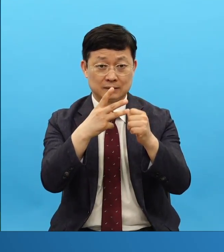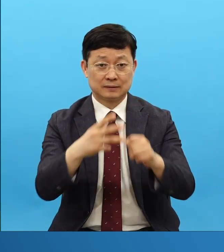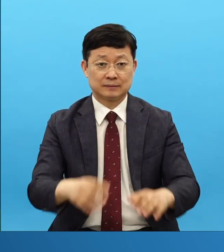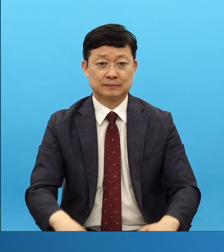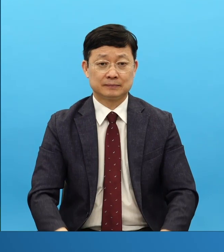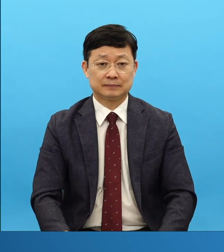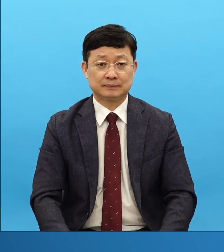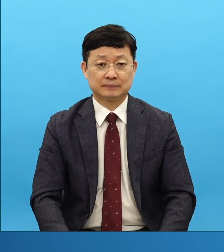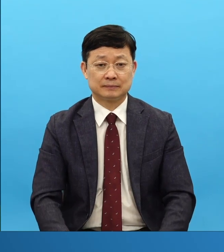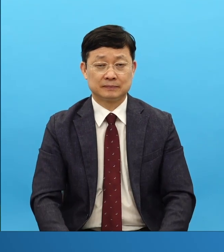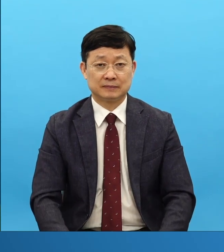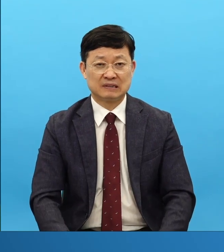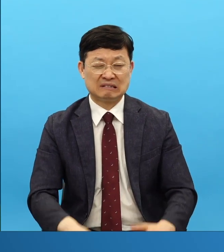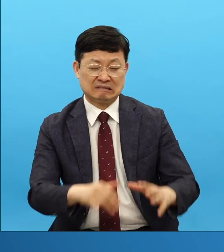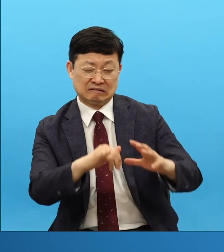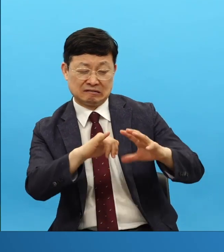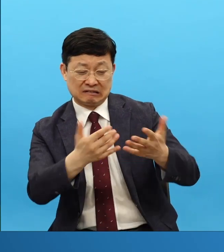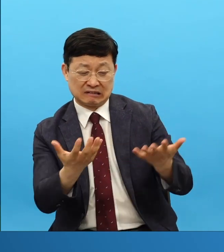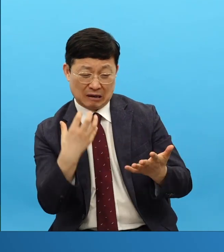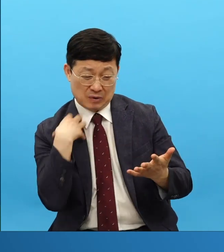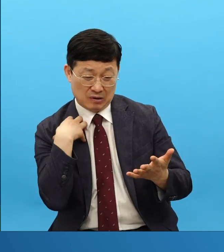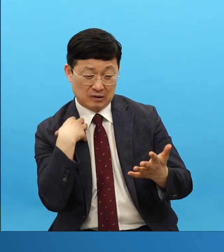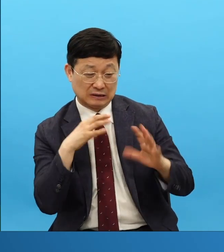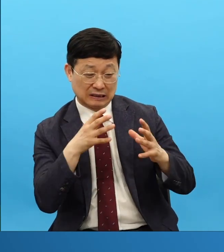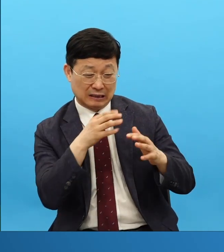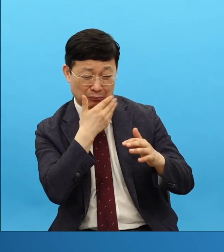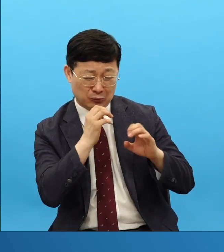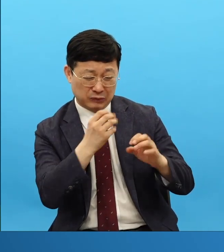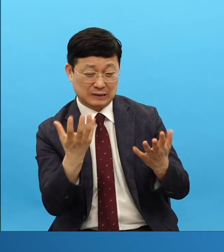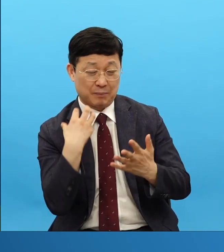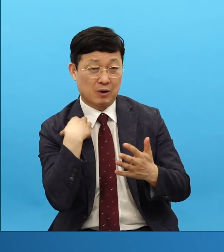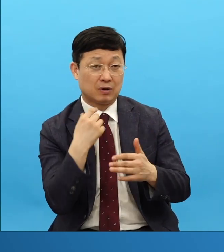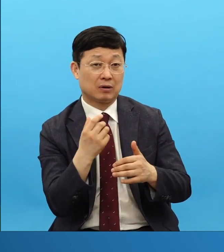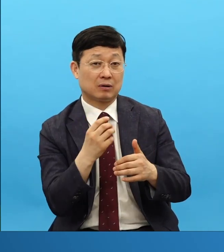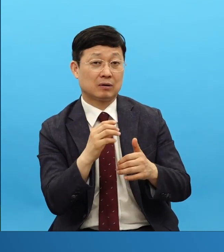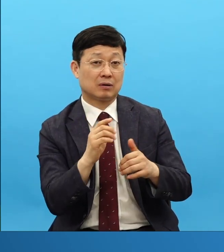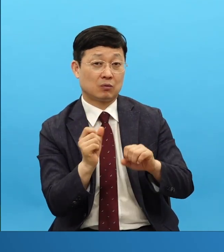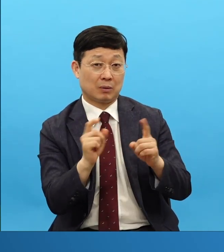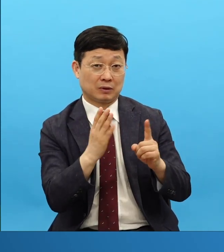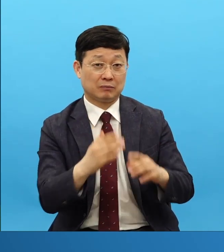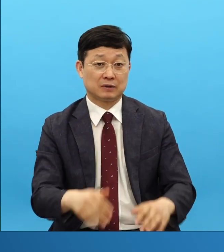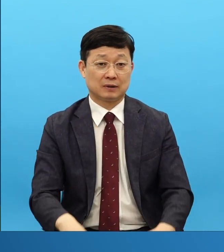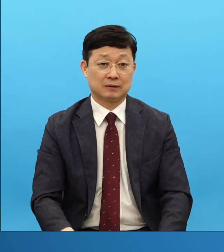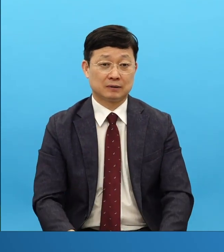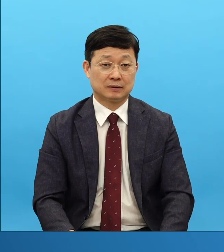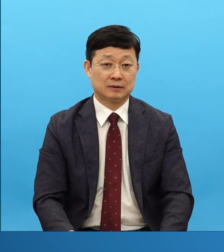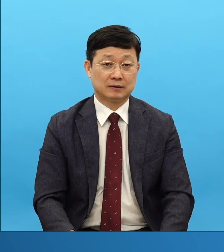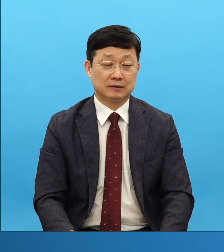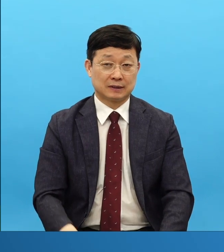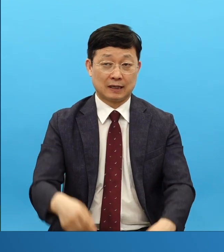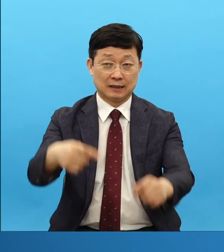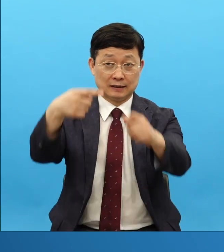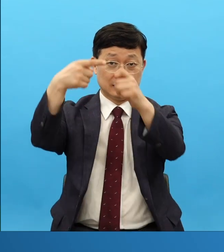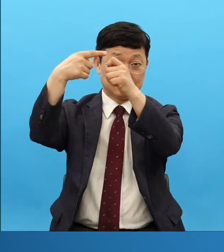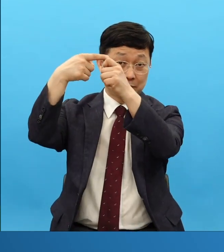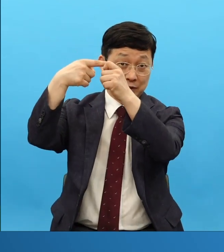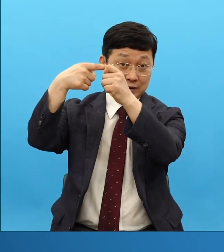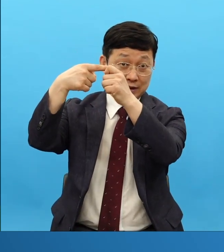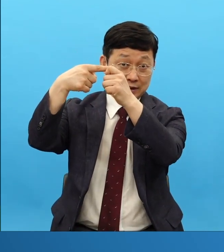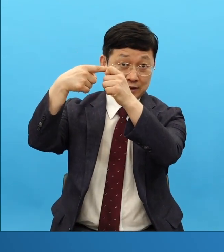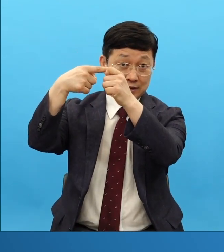세계사를 사명 감당하게 됩니다. And you will receive the mission to save the world. 첫 번째 기도가 뭡니까? What is the first prayer? 나에게